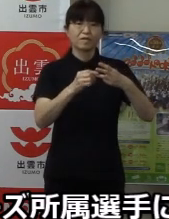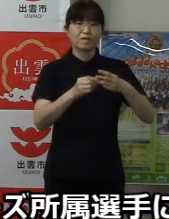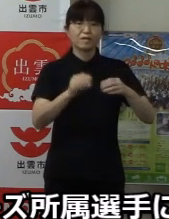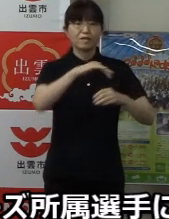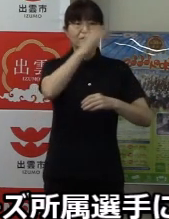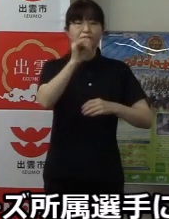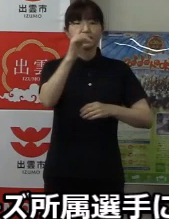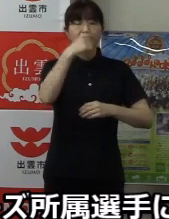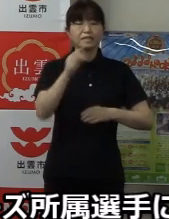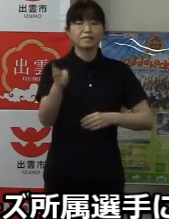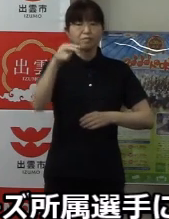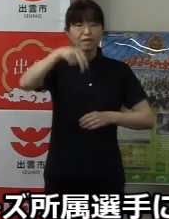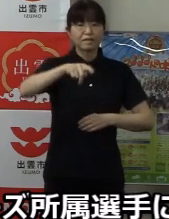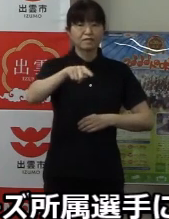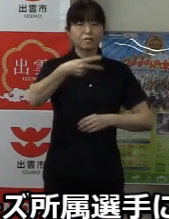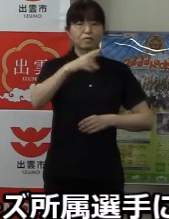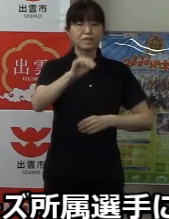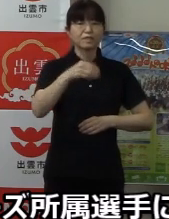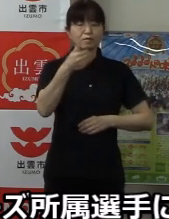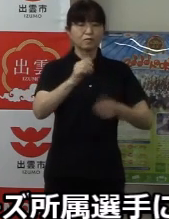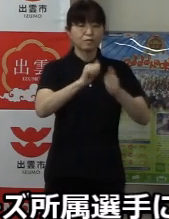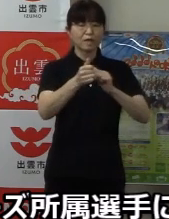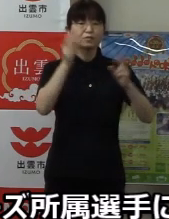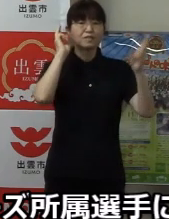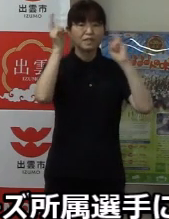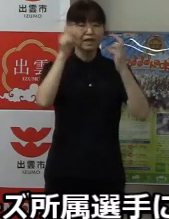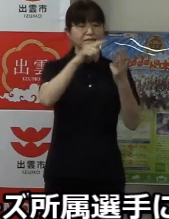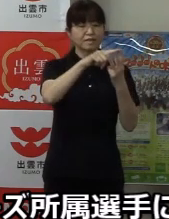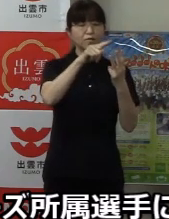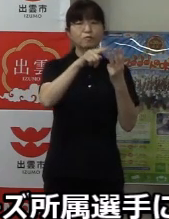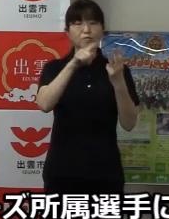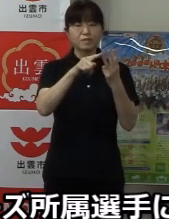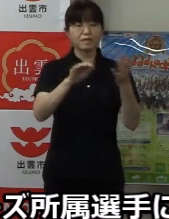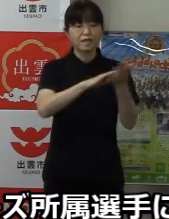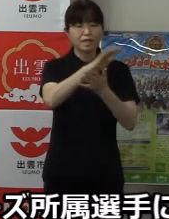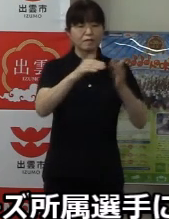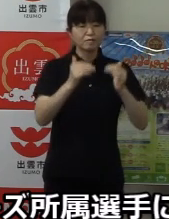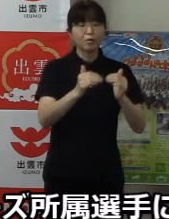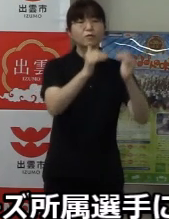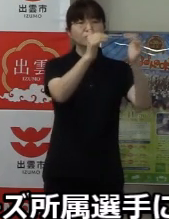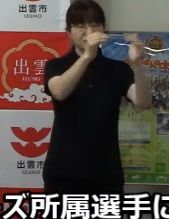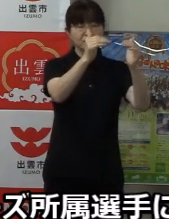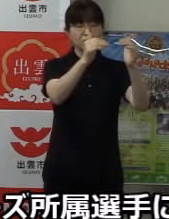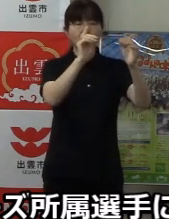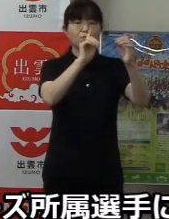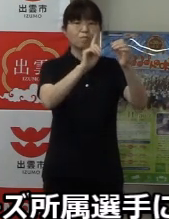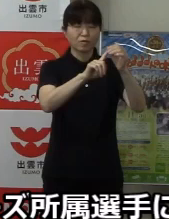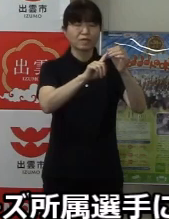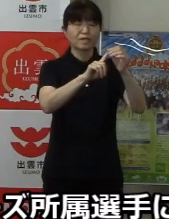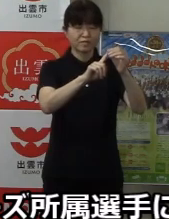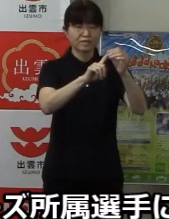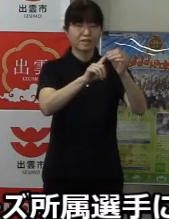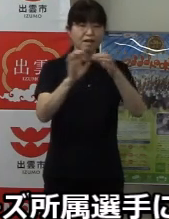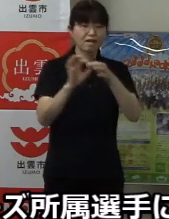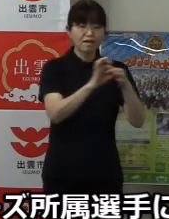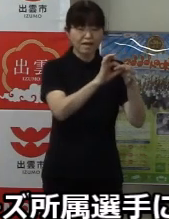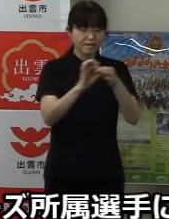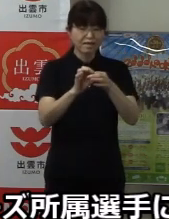ソニック株式会社の3社でスポーツ振興などを目的とする連携協力に関する協定を締結をいたしました